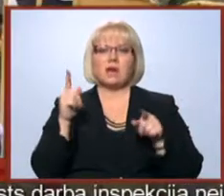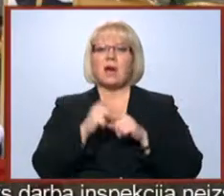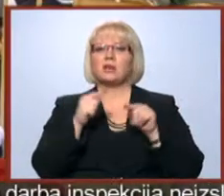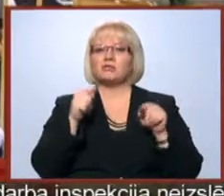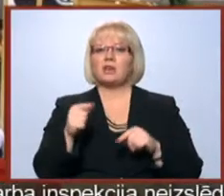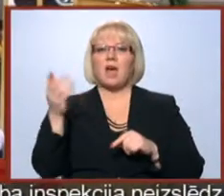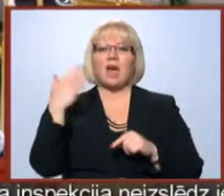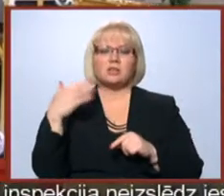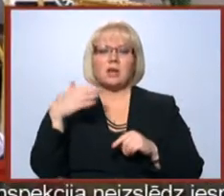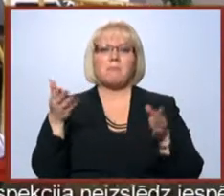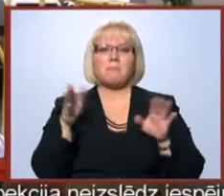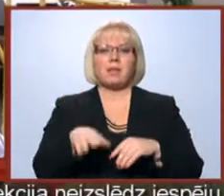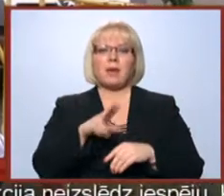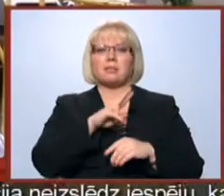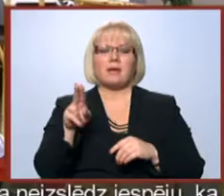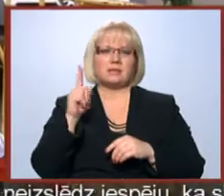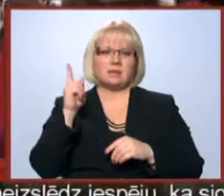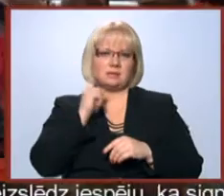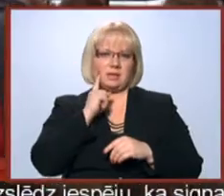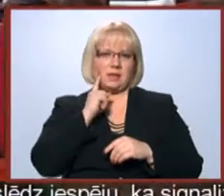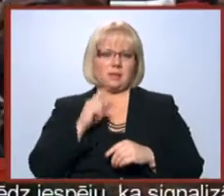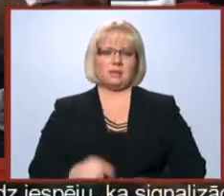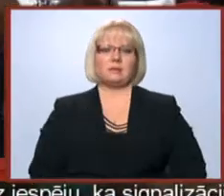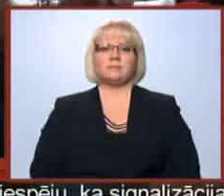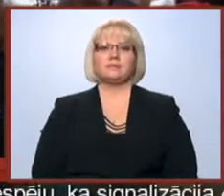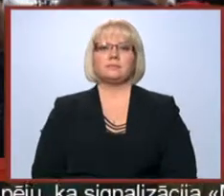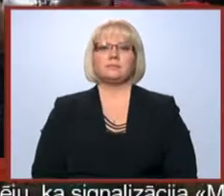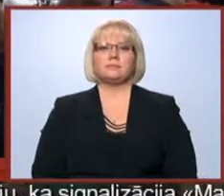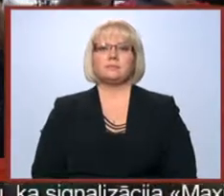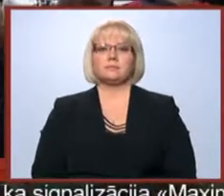aicinājumi bieži paliek nesadzirdēti. Judita Čunka, Ainis Skupčs, Latvijas televīzija.